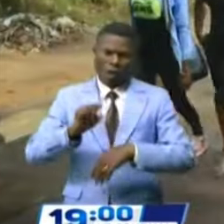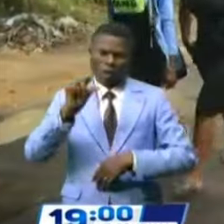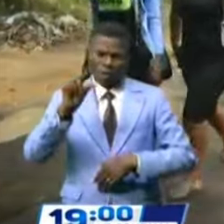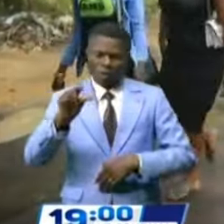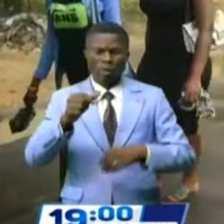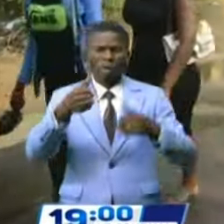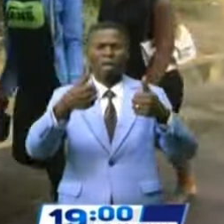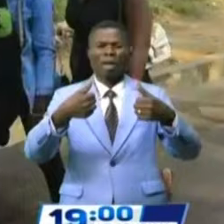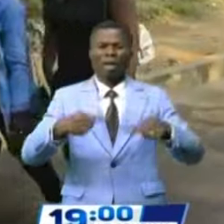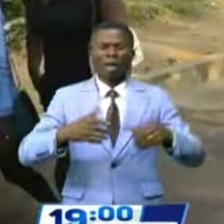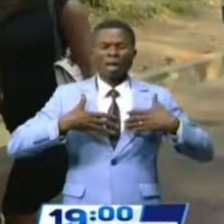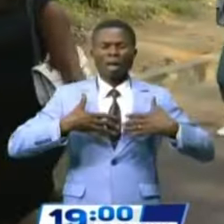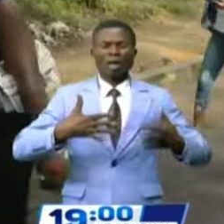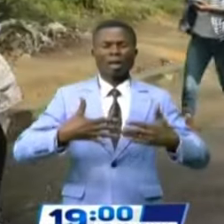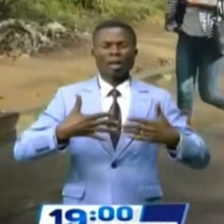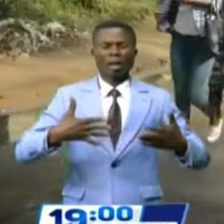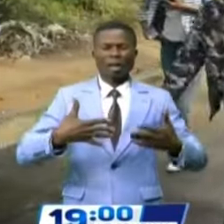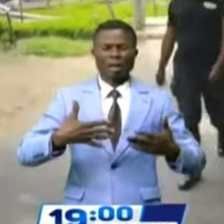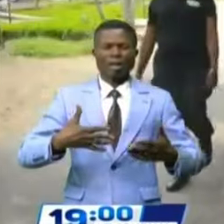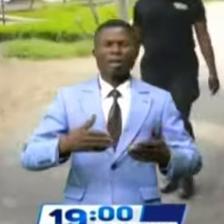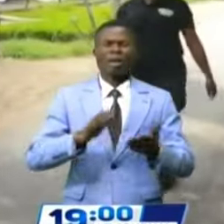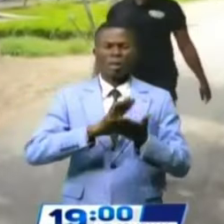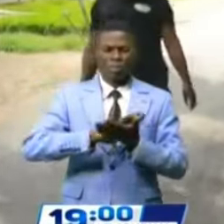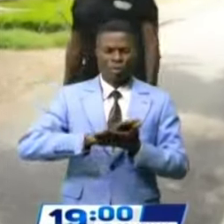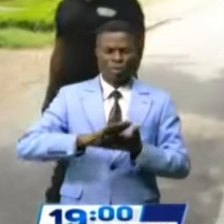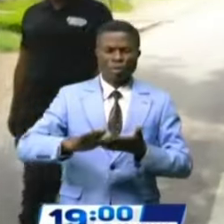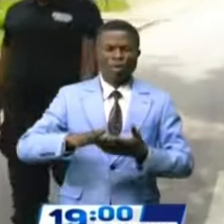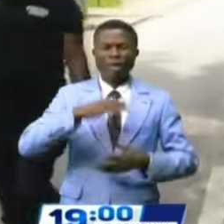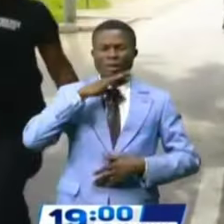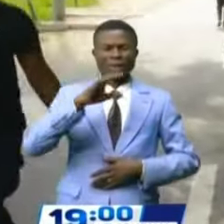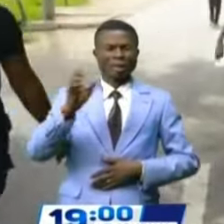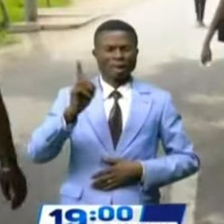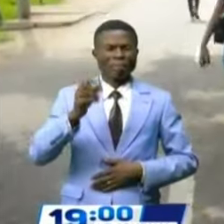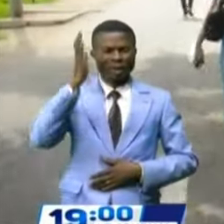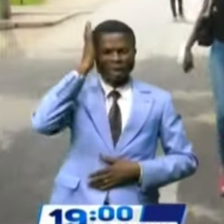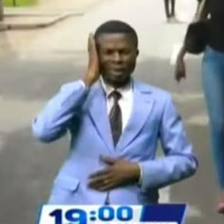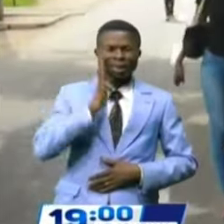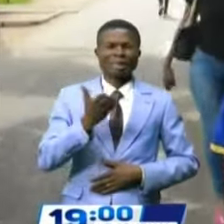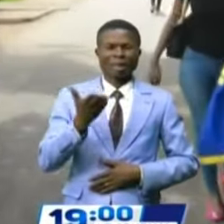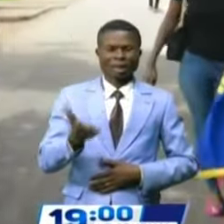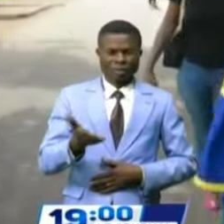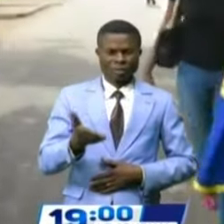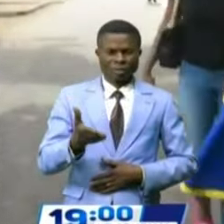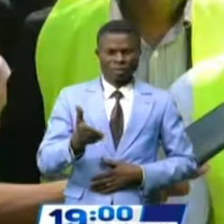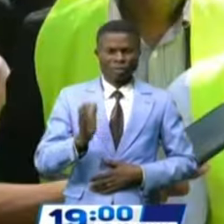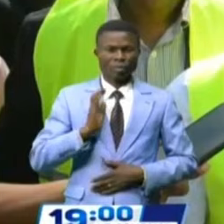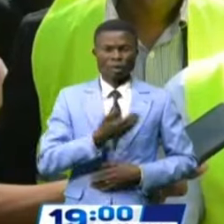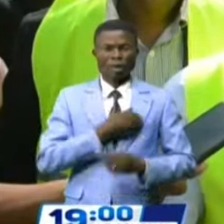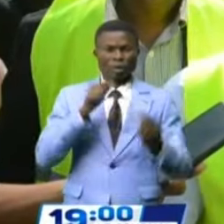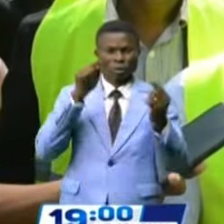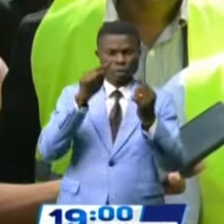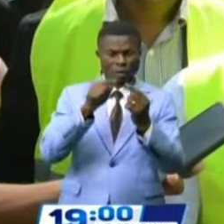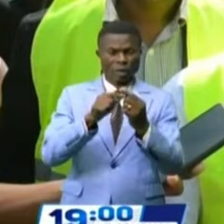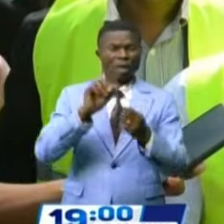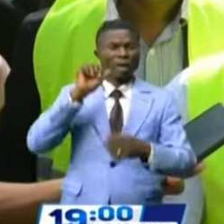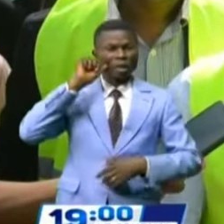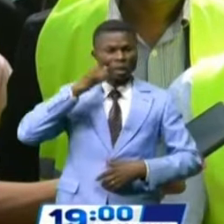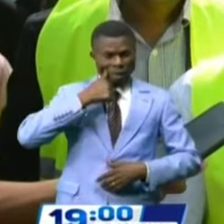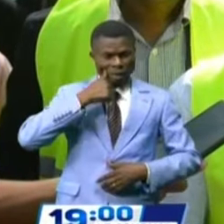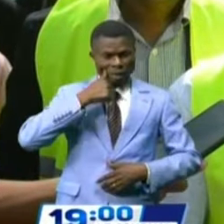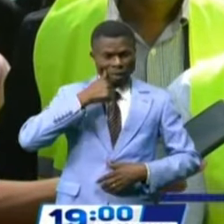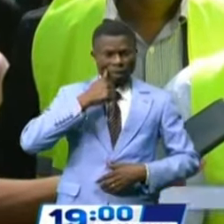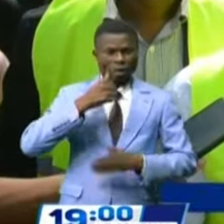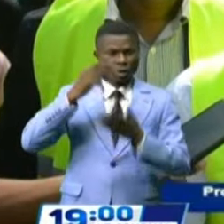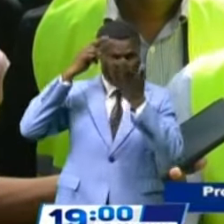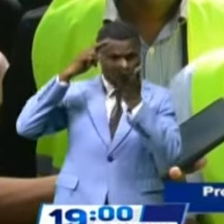de respirer un air pur, un air sain. Et notre but est que demain,